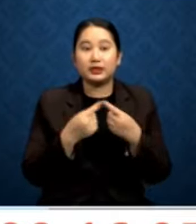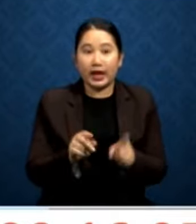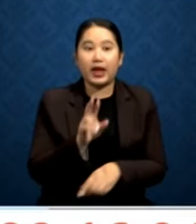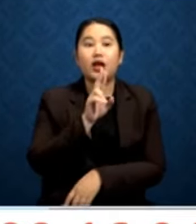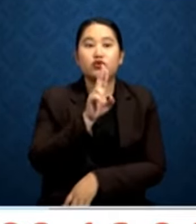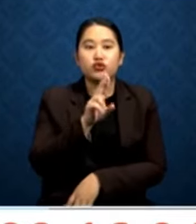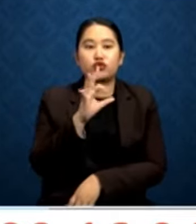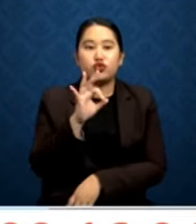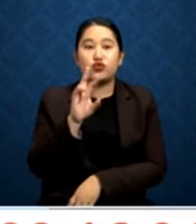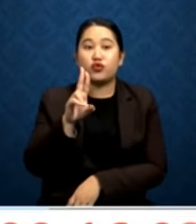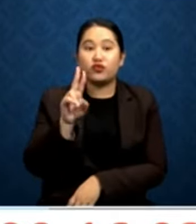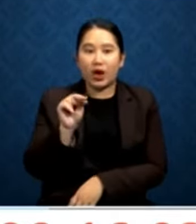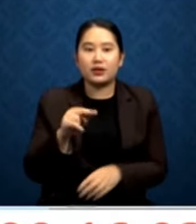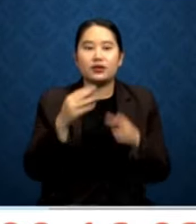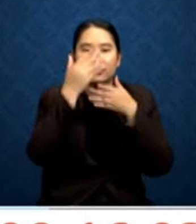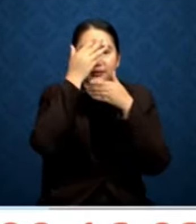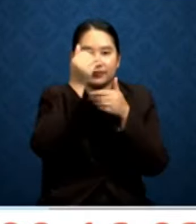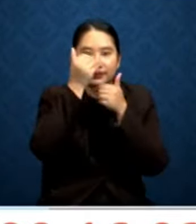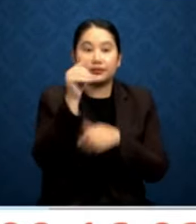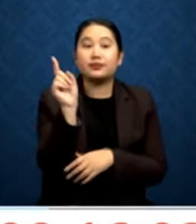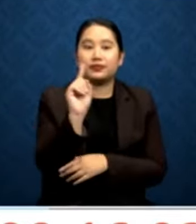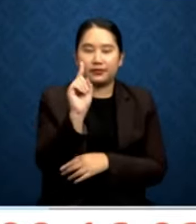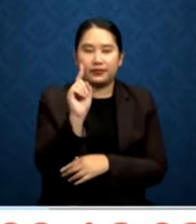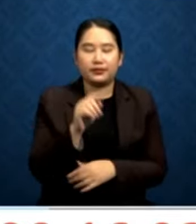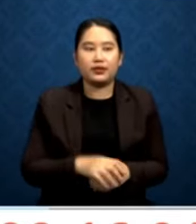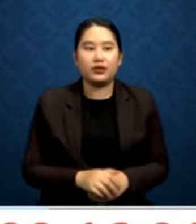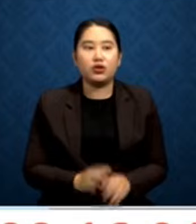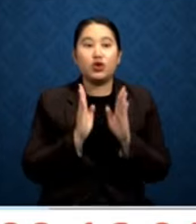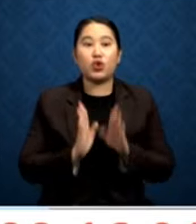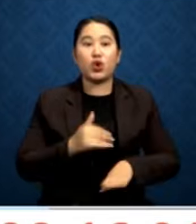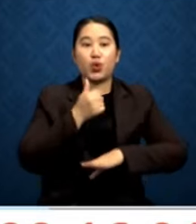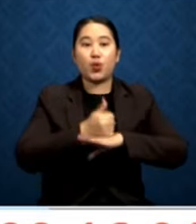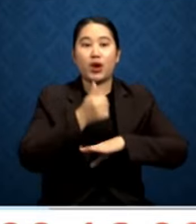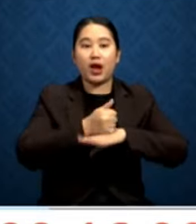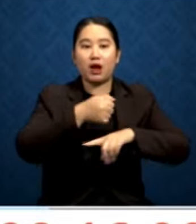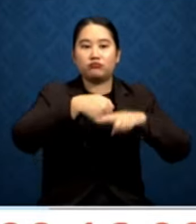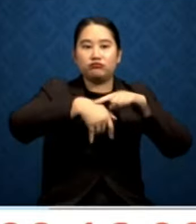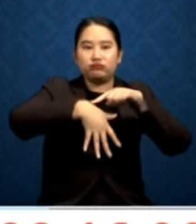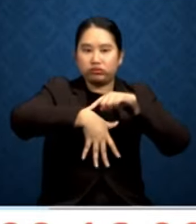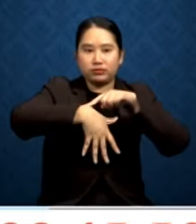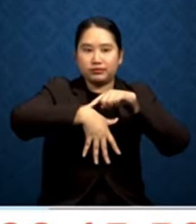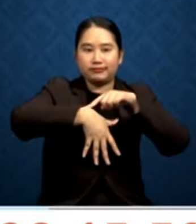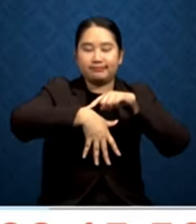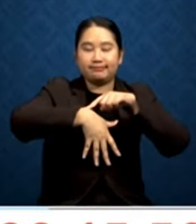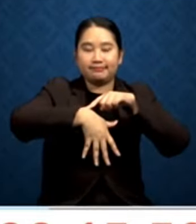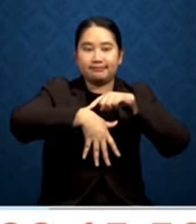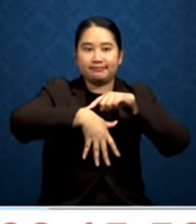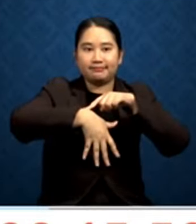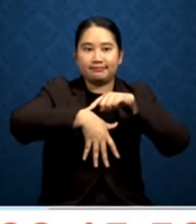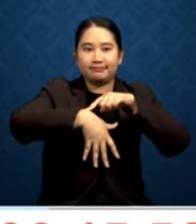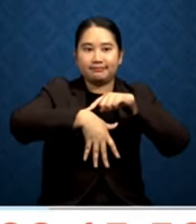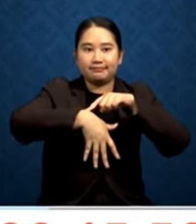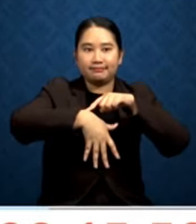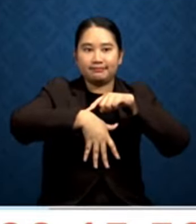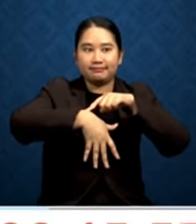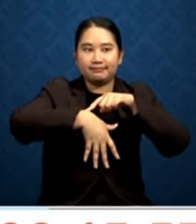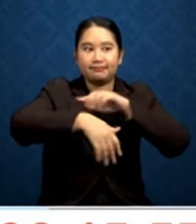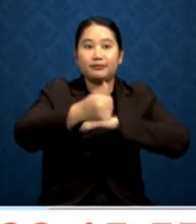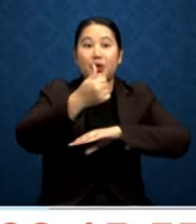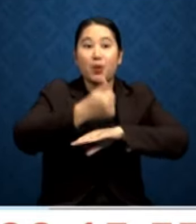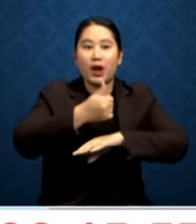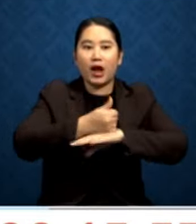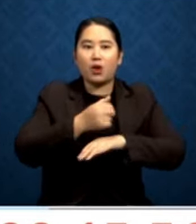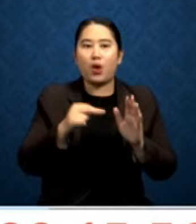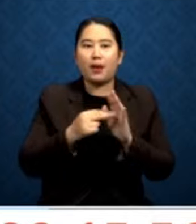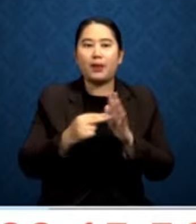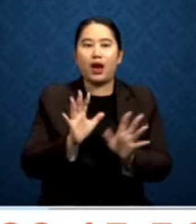น่าสนใจกคอว่าผู้บริหารซึ่งเป็นคนมีสักษ